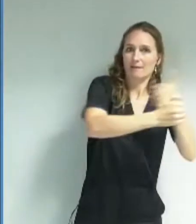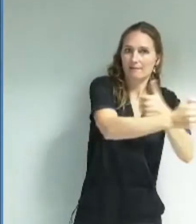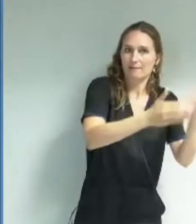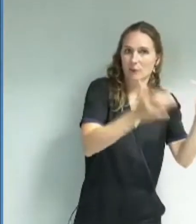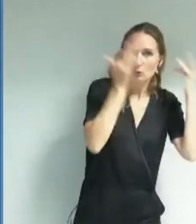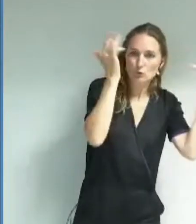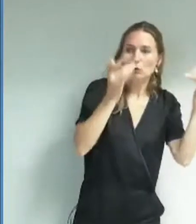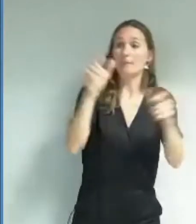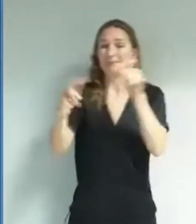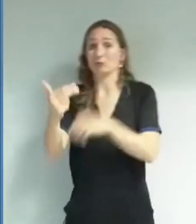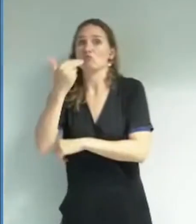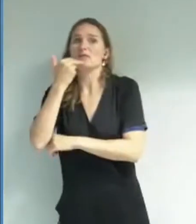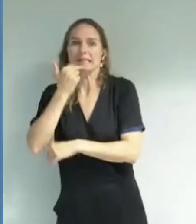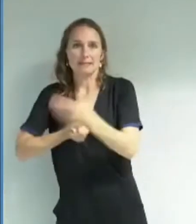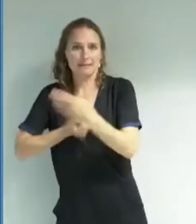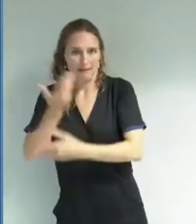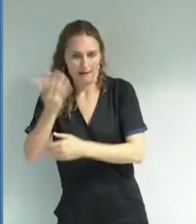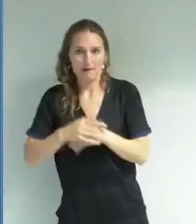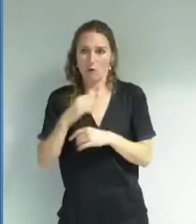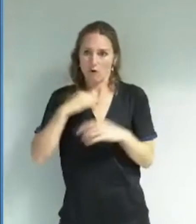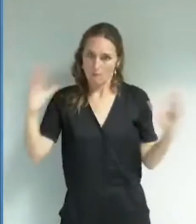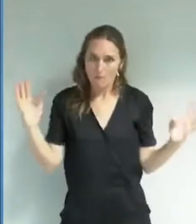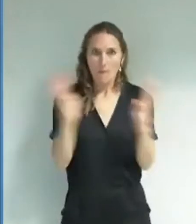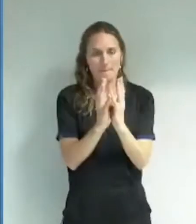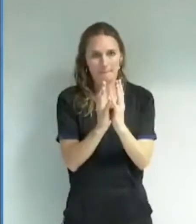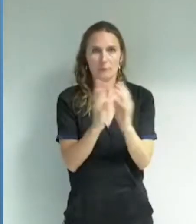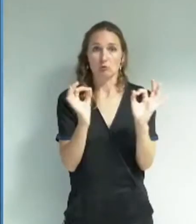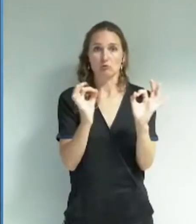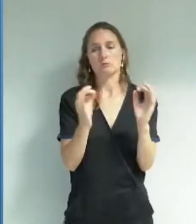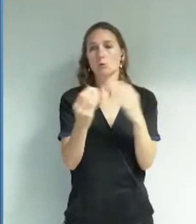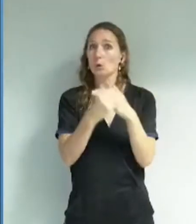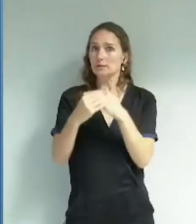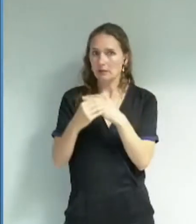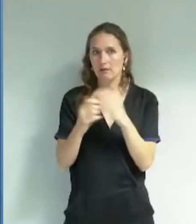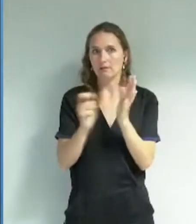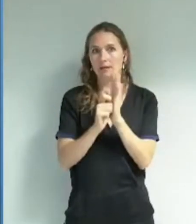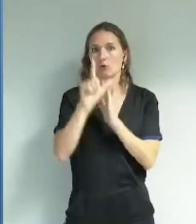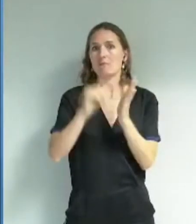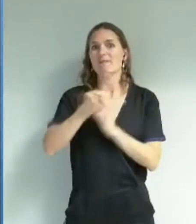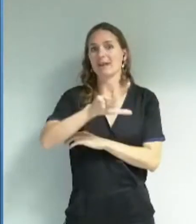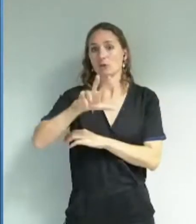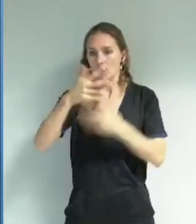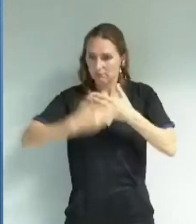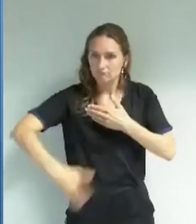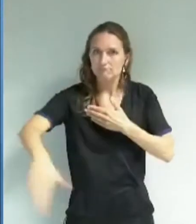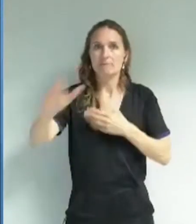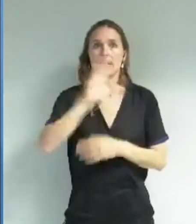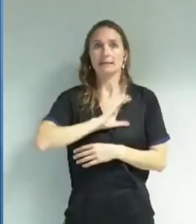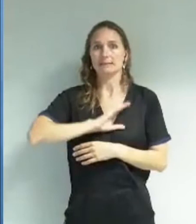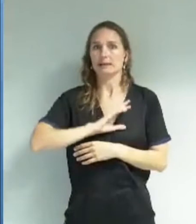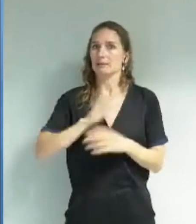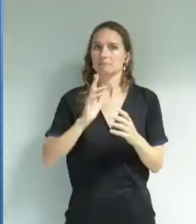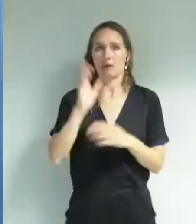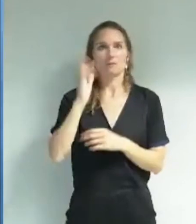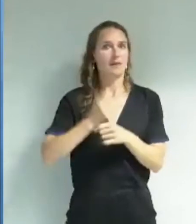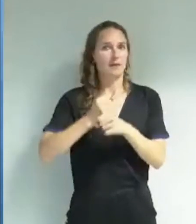Donc nous comptons bien en 2023 démarrer le travail sur ces préconisations à partir de ces 4 mesures-là.